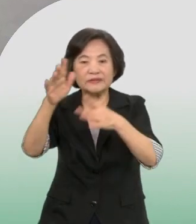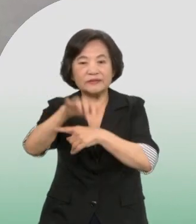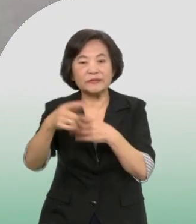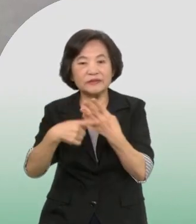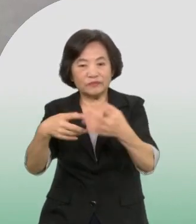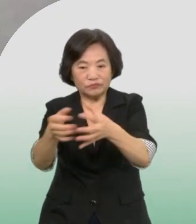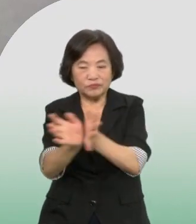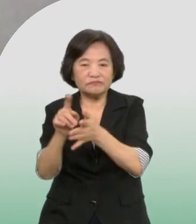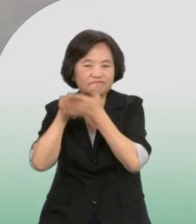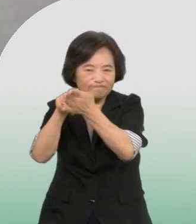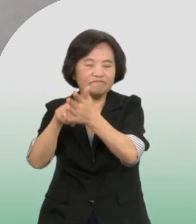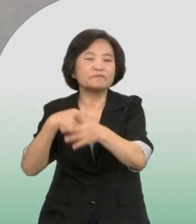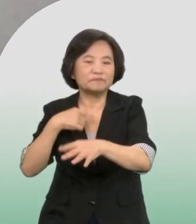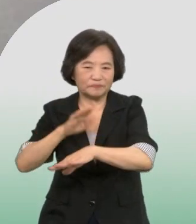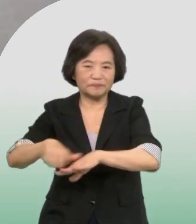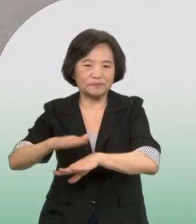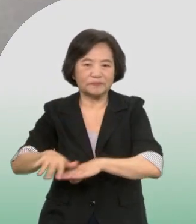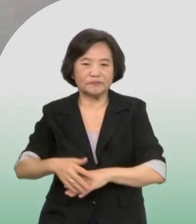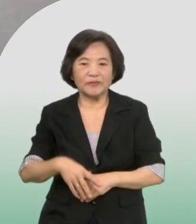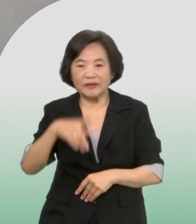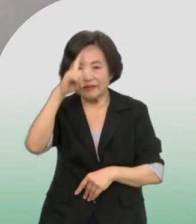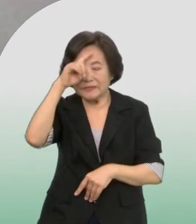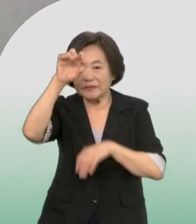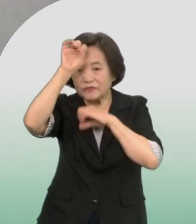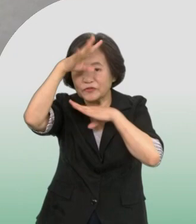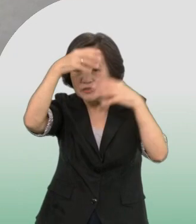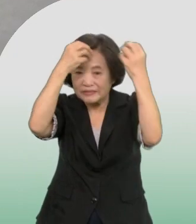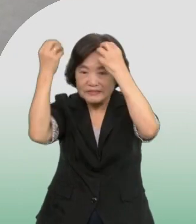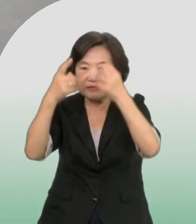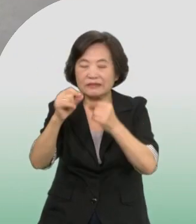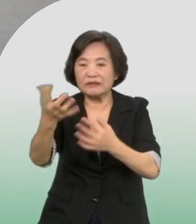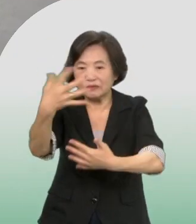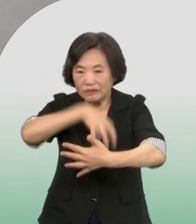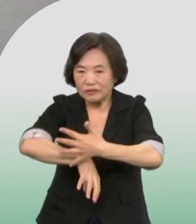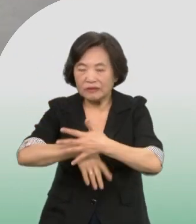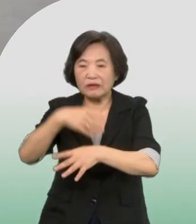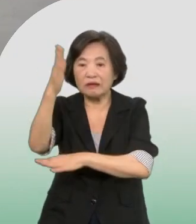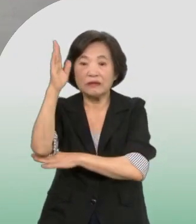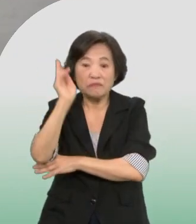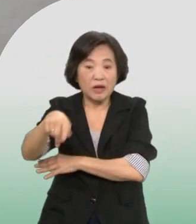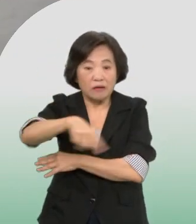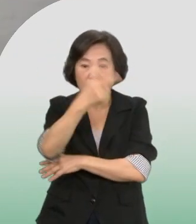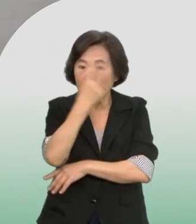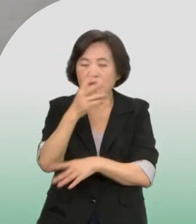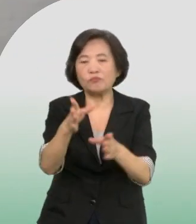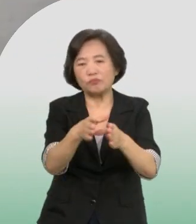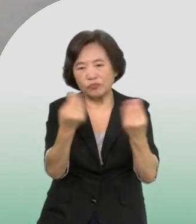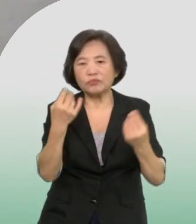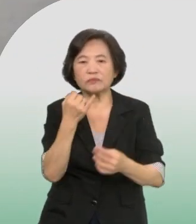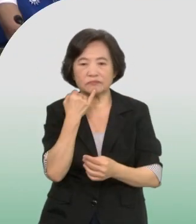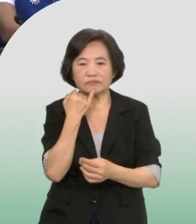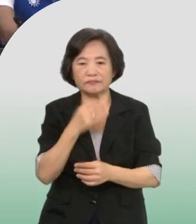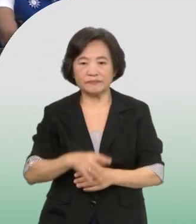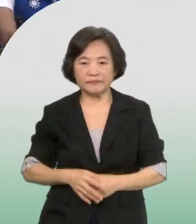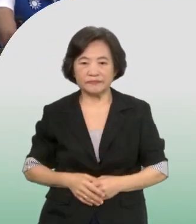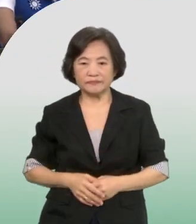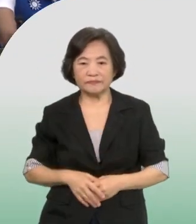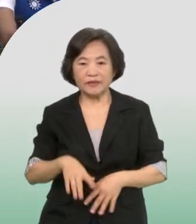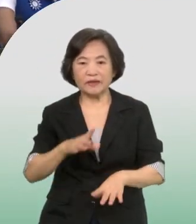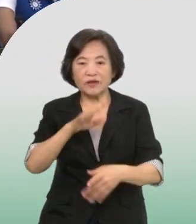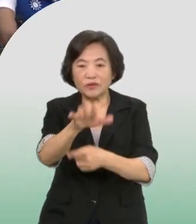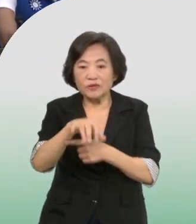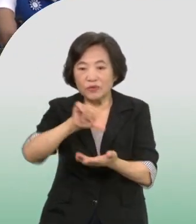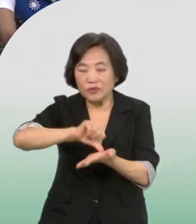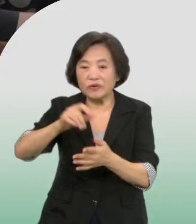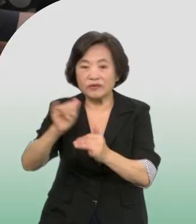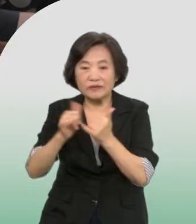部来争取希望能够将凤梨世家也列为免勘察的农损的项目。 从工作业民意